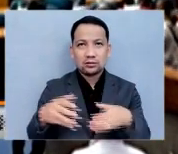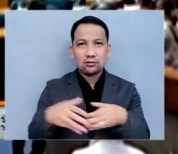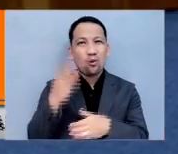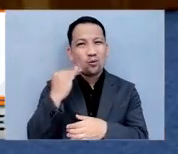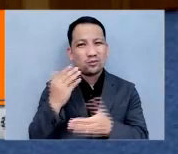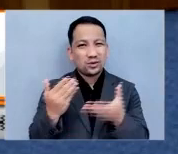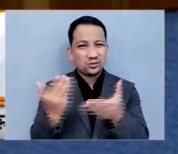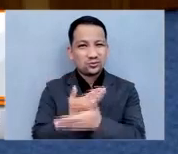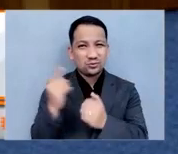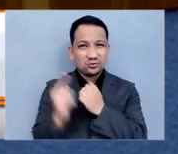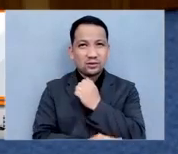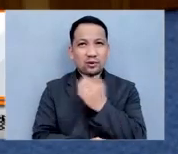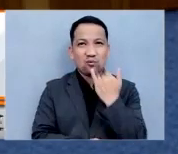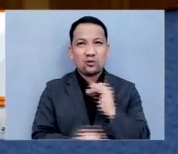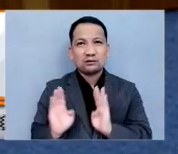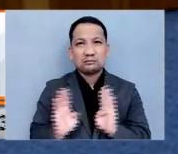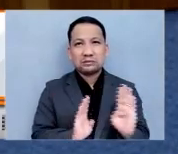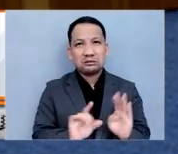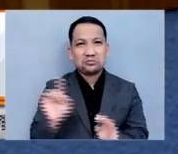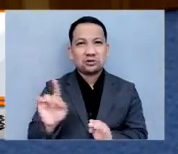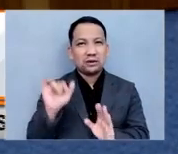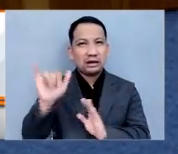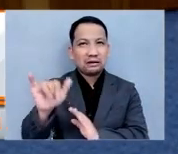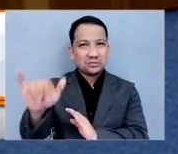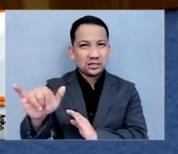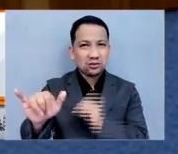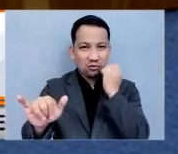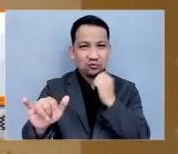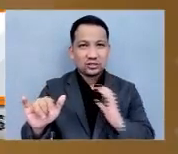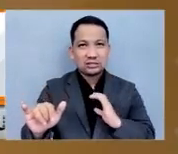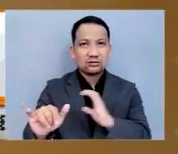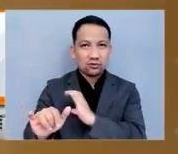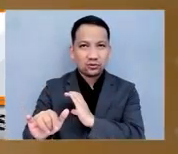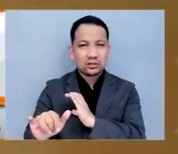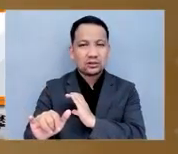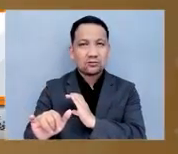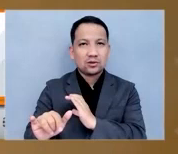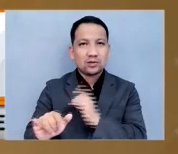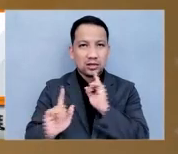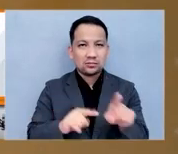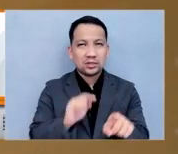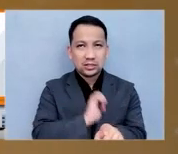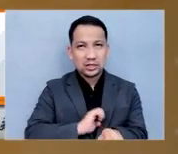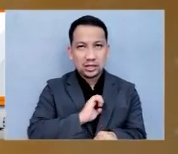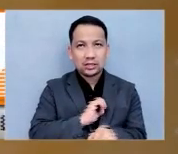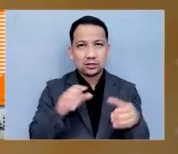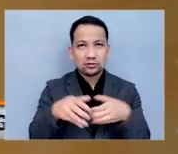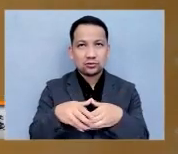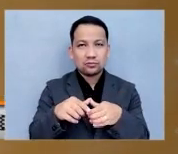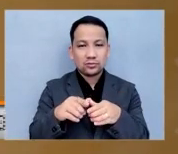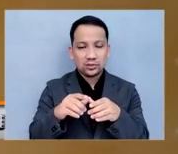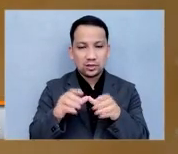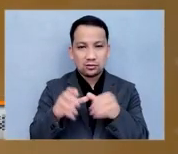sa patuloy na disorderly behavior at sa kanyang absence without leave sa Kamara. Sa report ng Ethics and Privileges Committee, sinabi